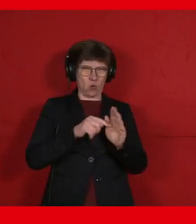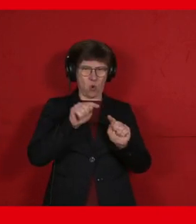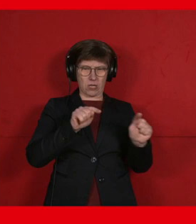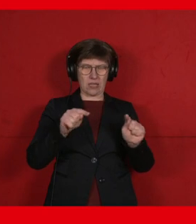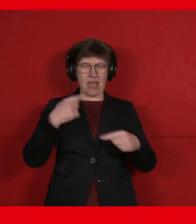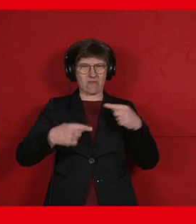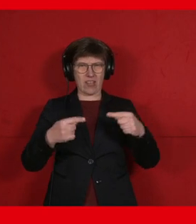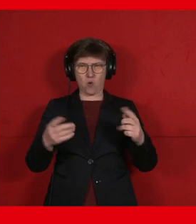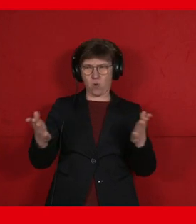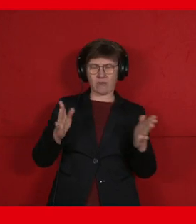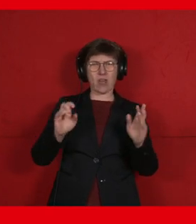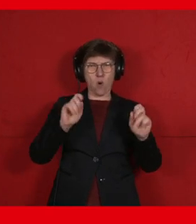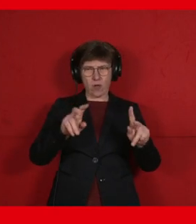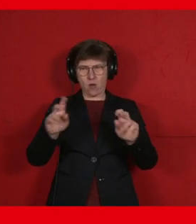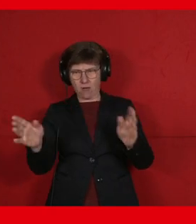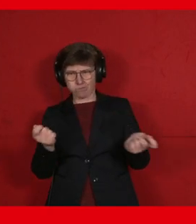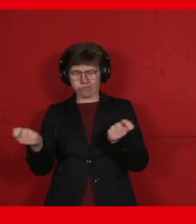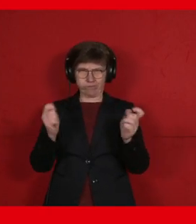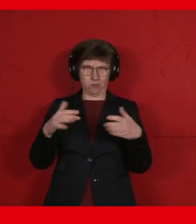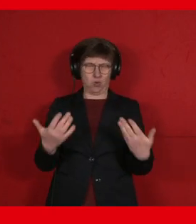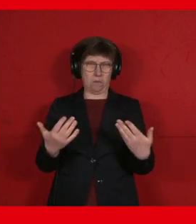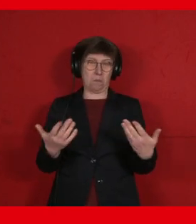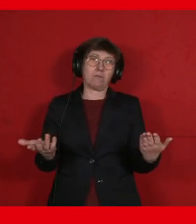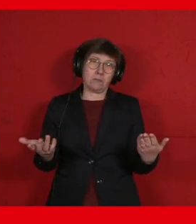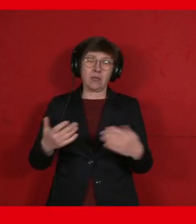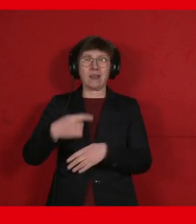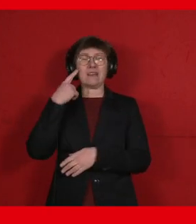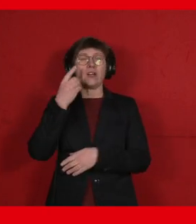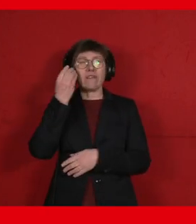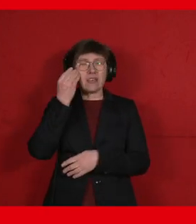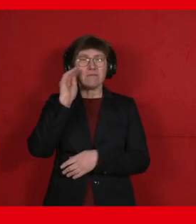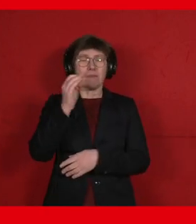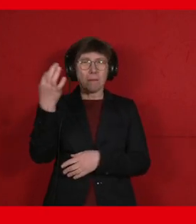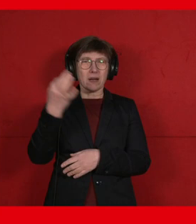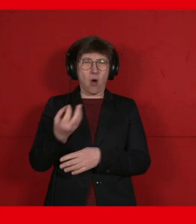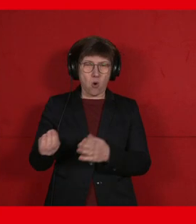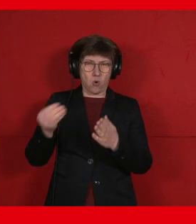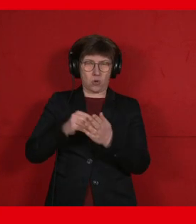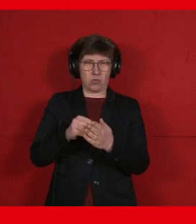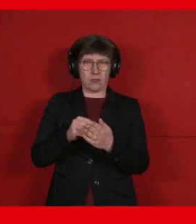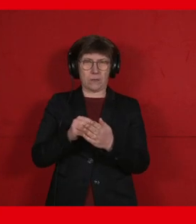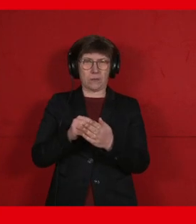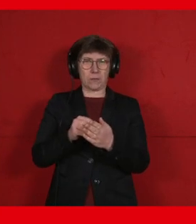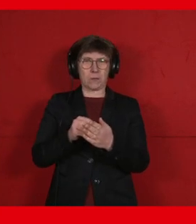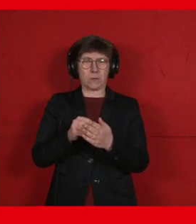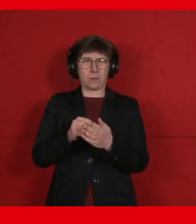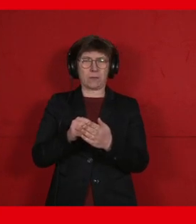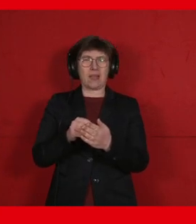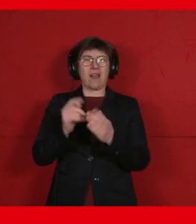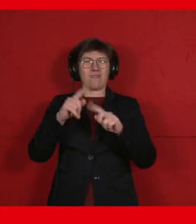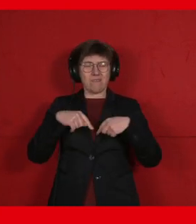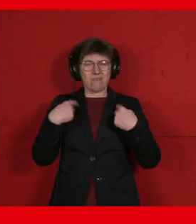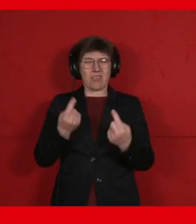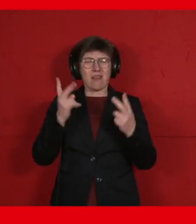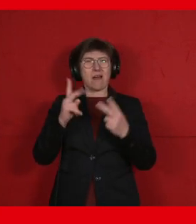technologische Entwicklungen. Und ich glaube, der Hinweis ist schon nötig, dass wir uns